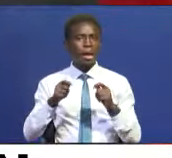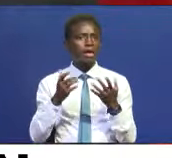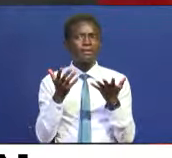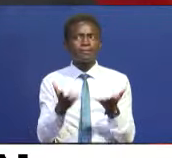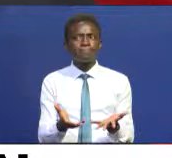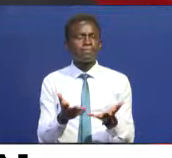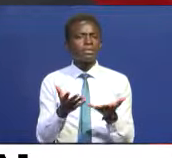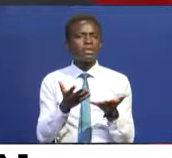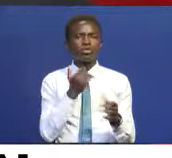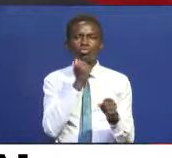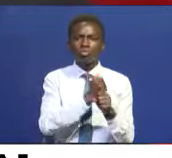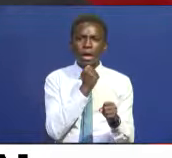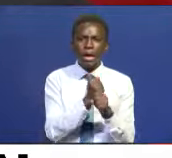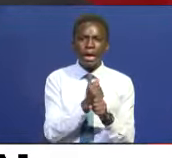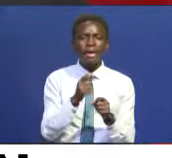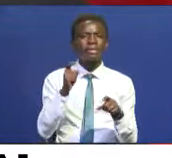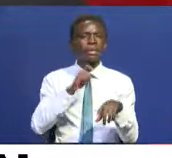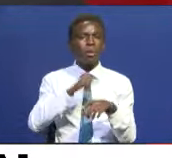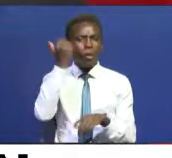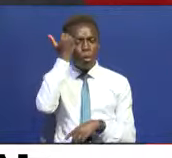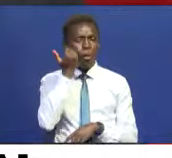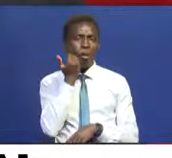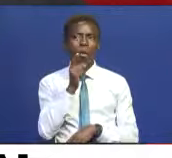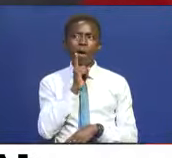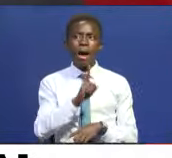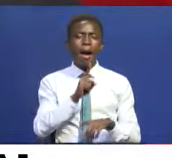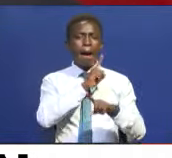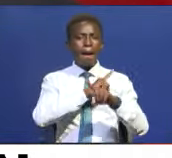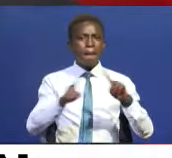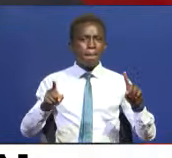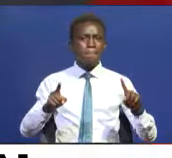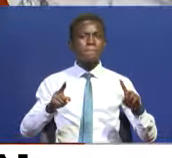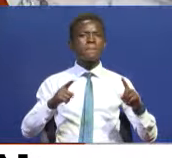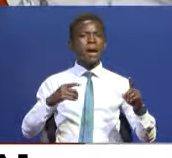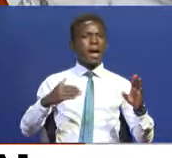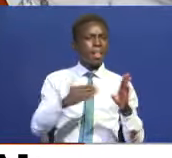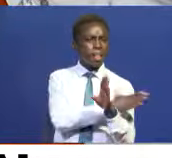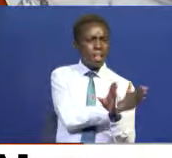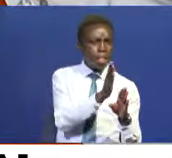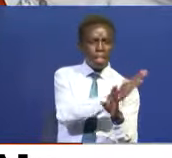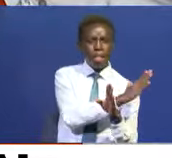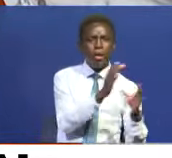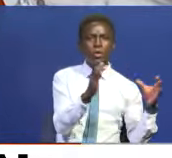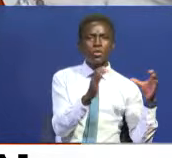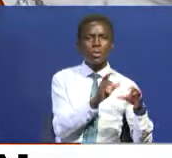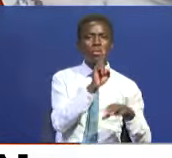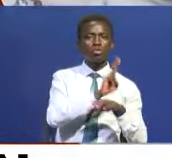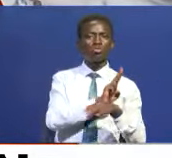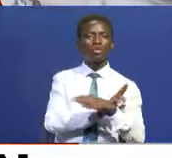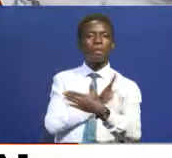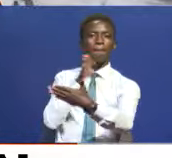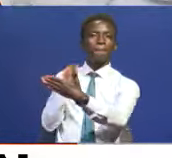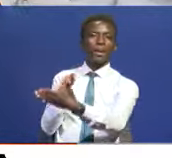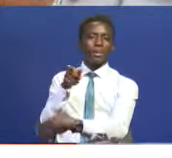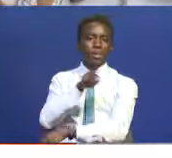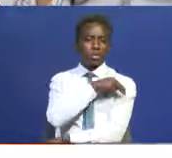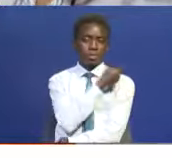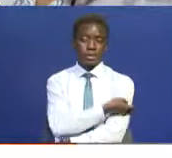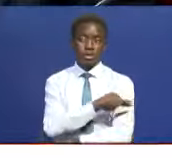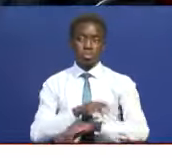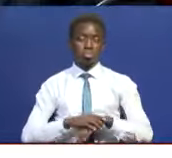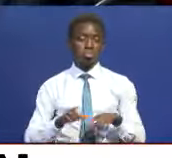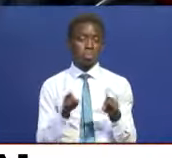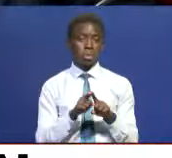Currently, goons are being used to block access to the hospital. Kamati hiyo itazingatia mawasilisho ya pande